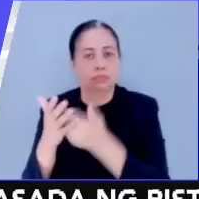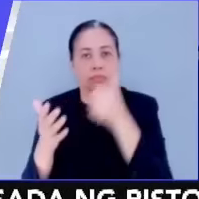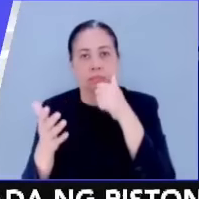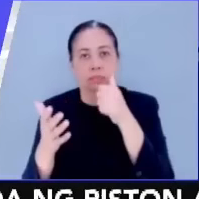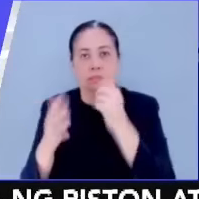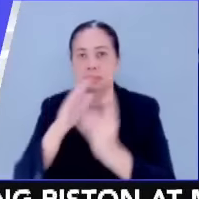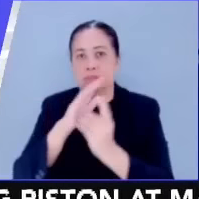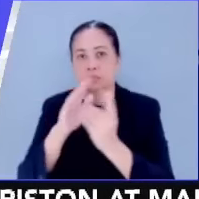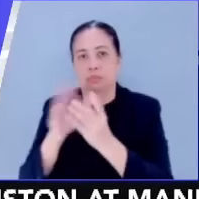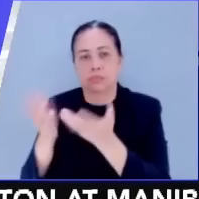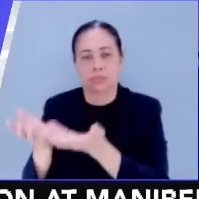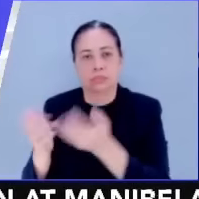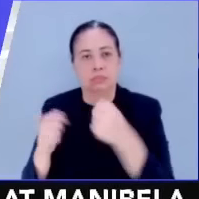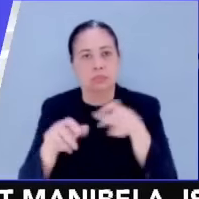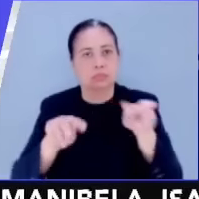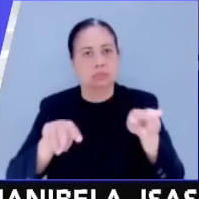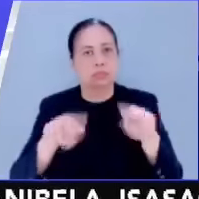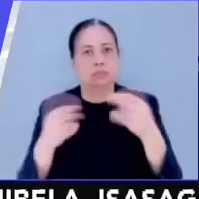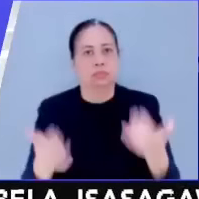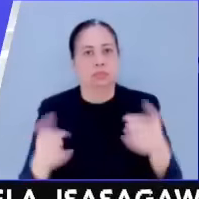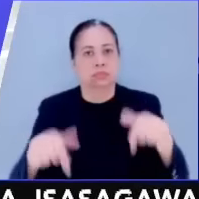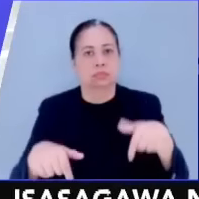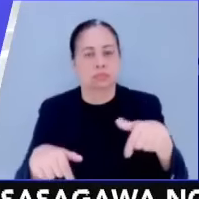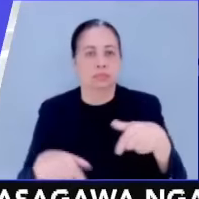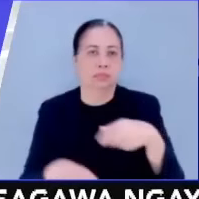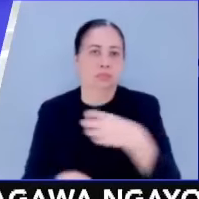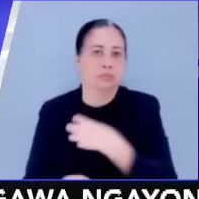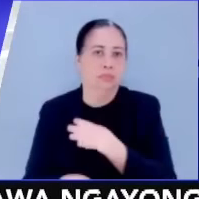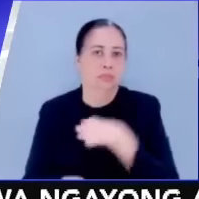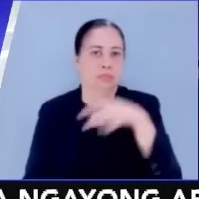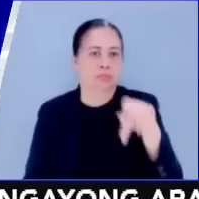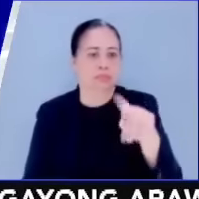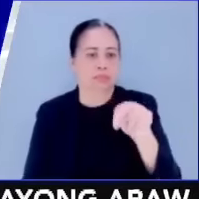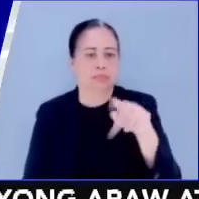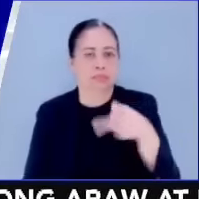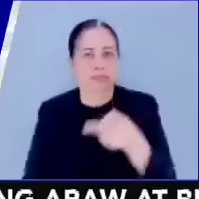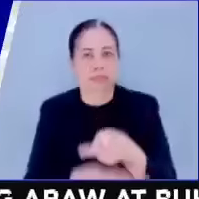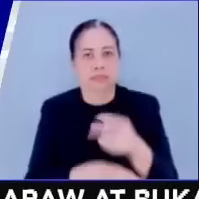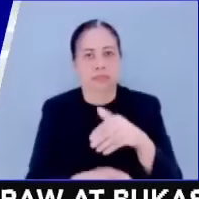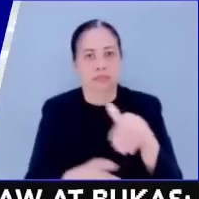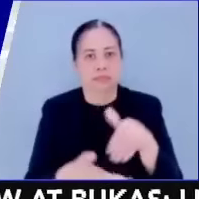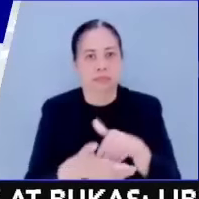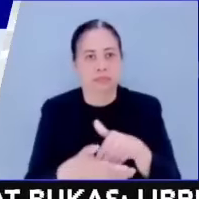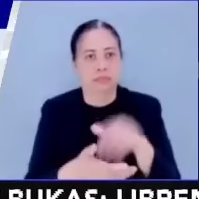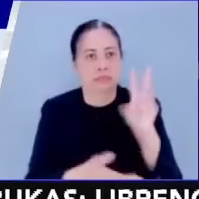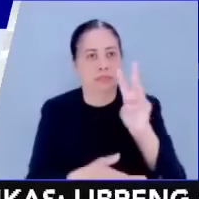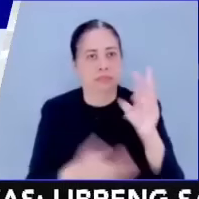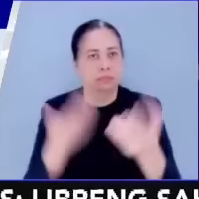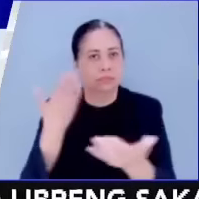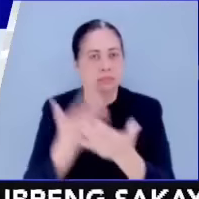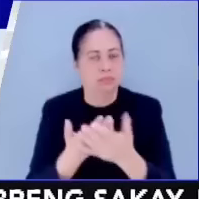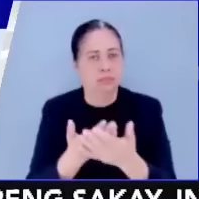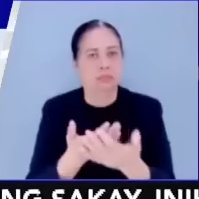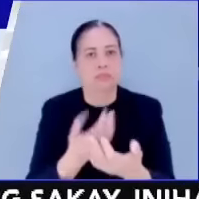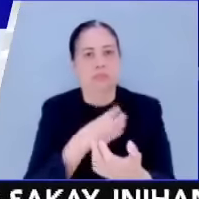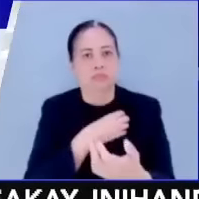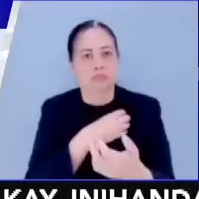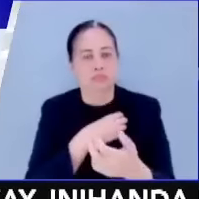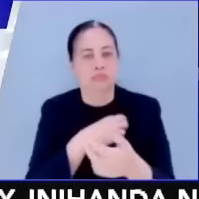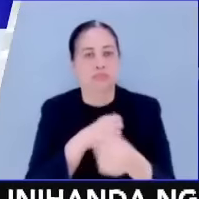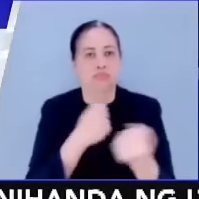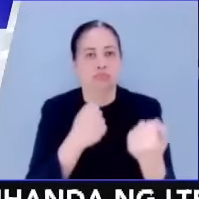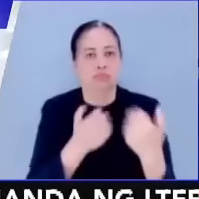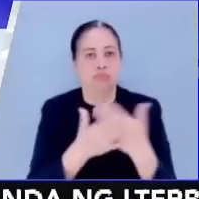nakakdiri kung saan nga nakapit itong siwo Pasado 6:30 ngayong umaga Ivan na dumating ang mga operatiba ng PNP cidg dito sa